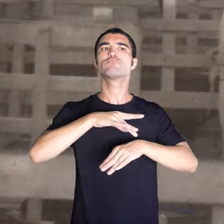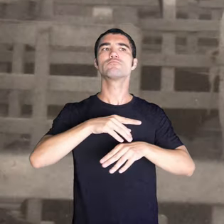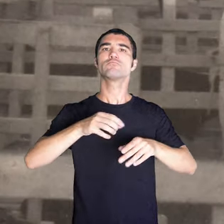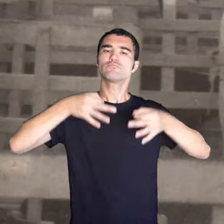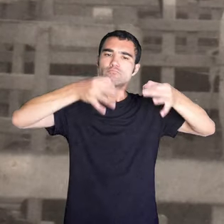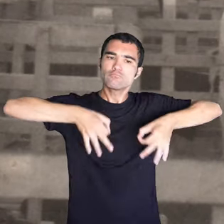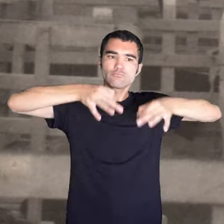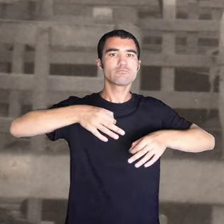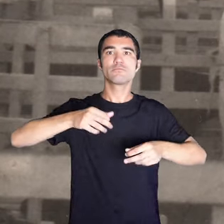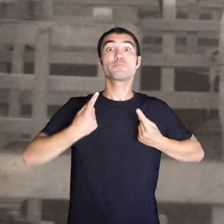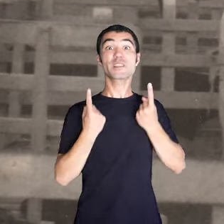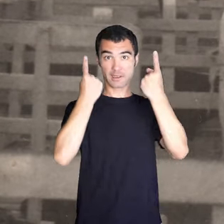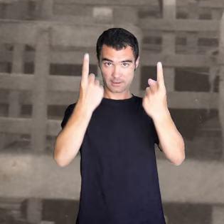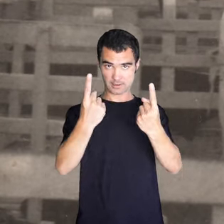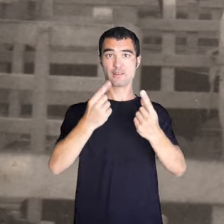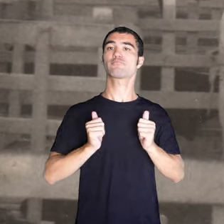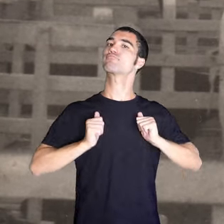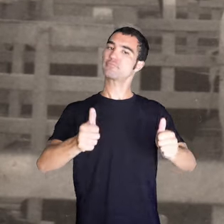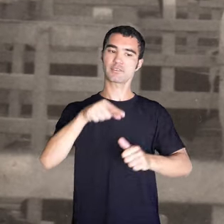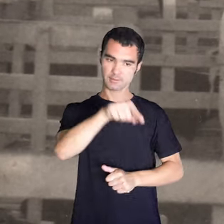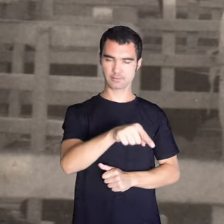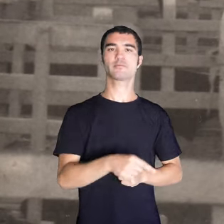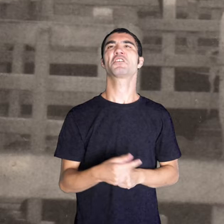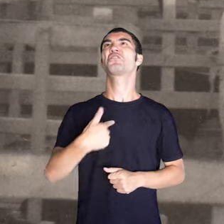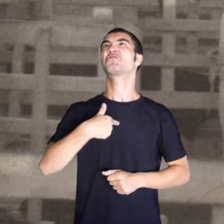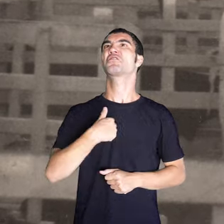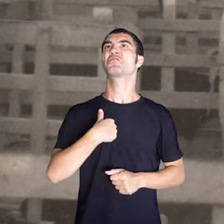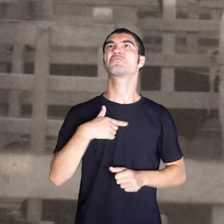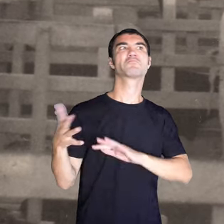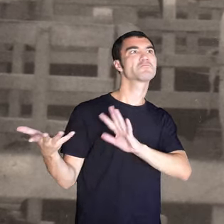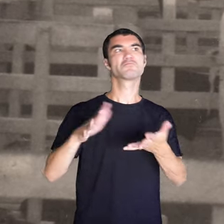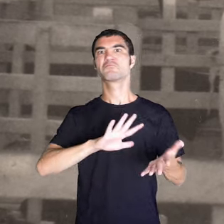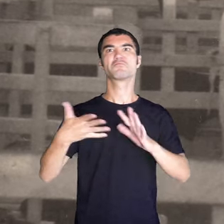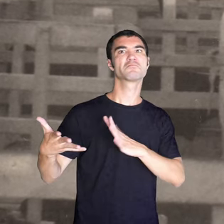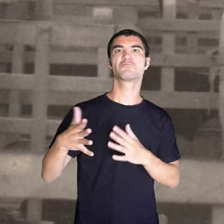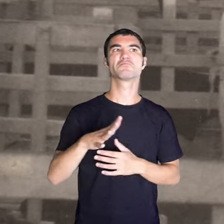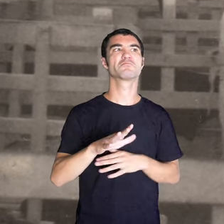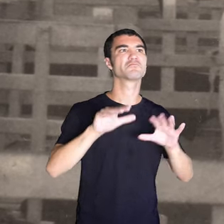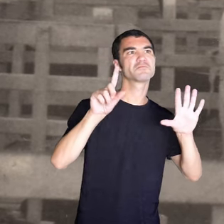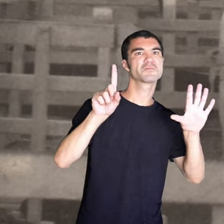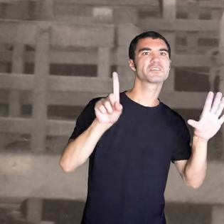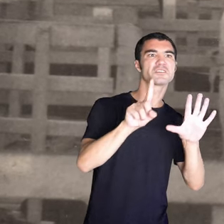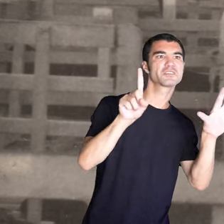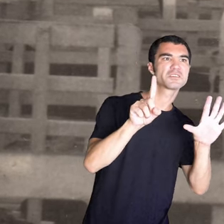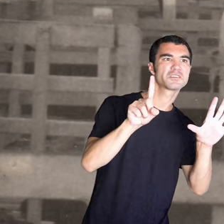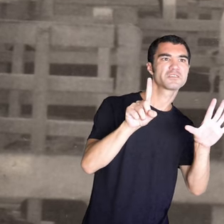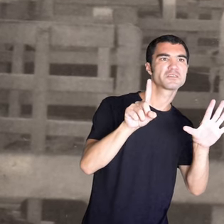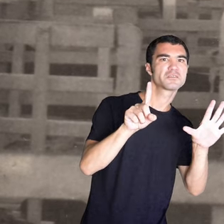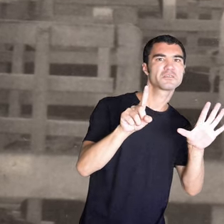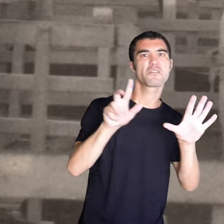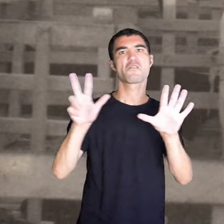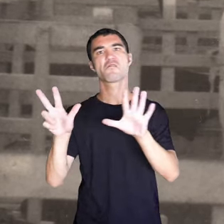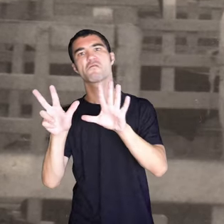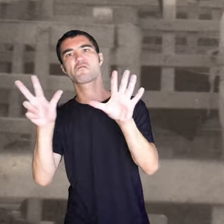fet. I començaren amb aquesta barca. Jo devia tenir entre 6 i